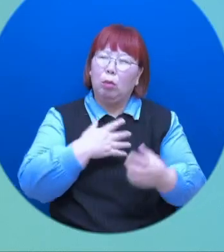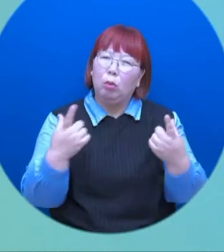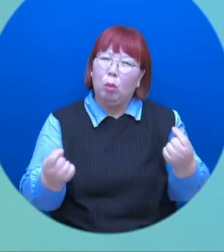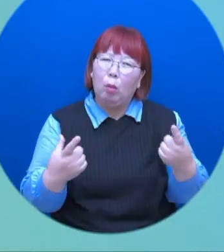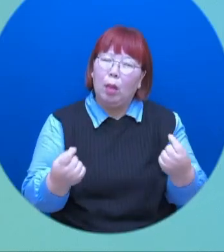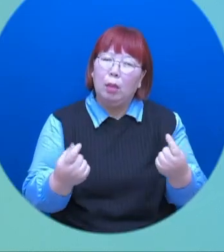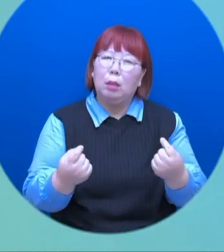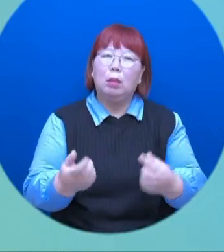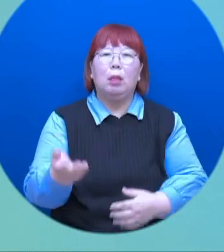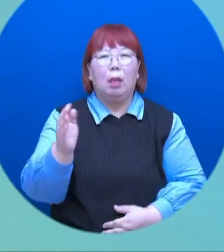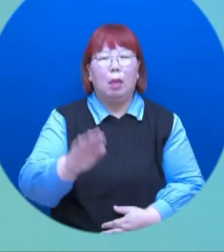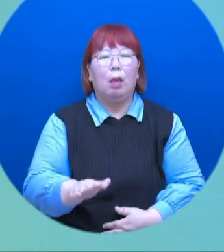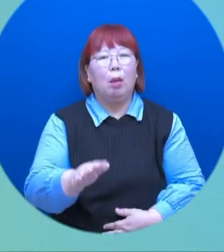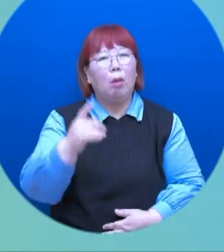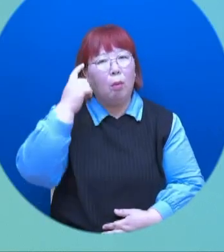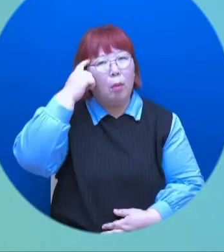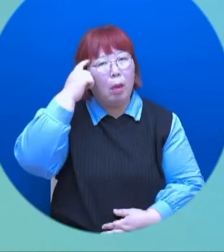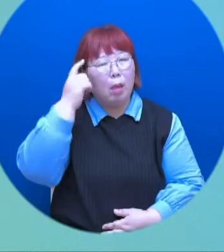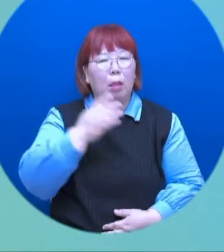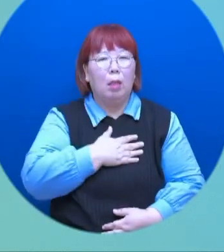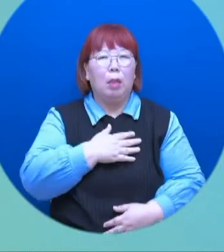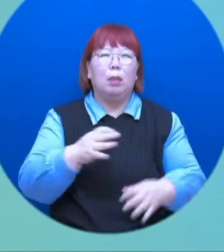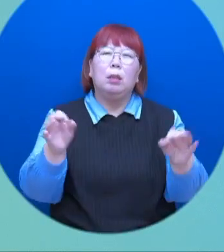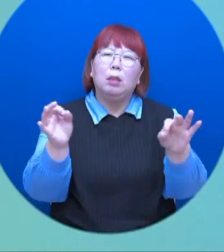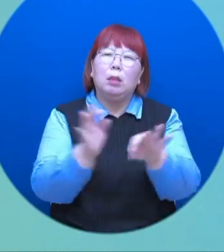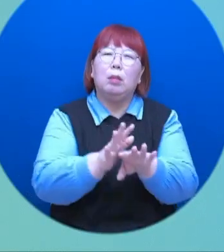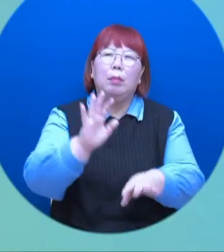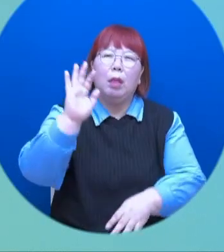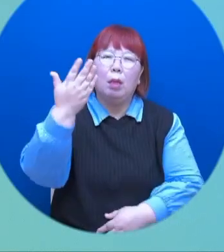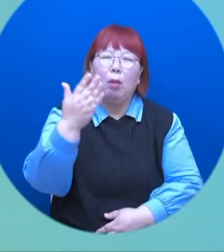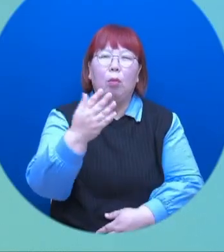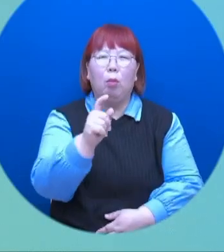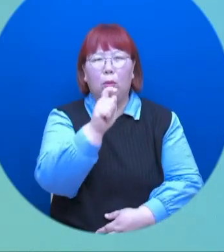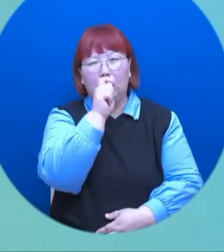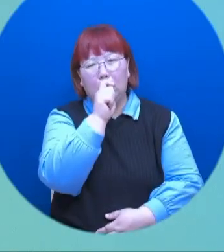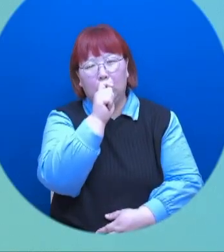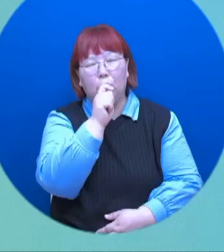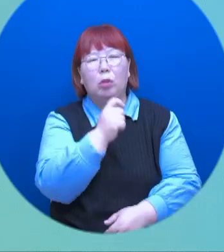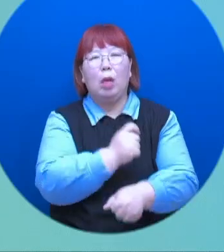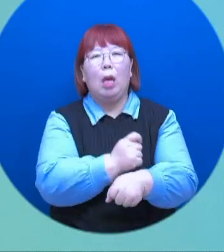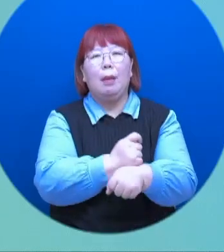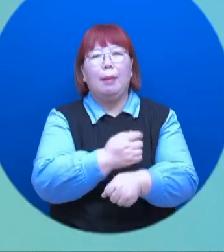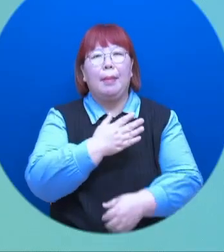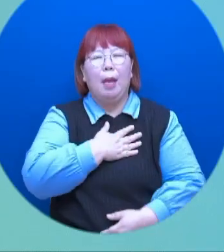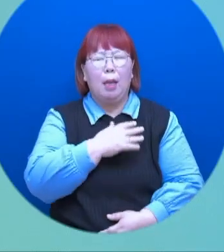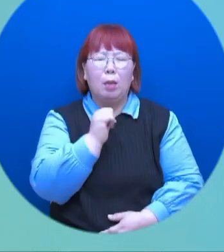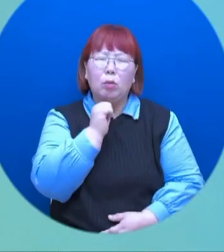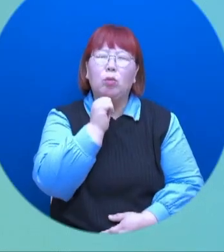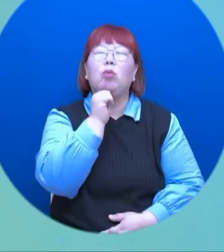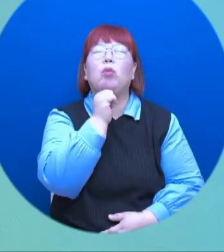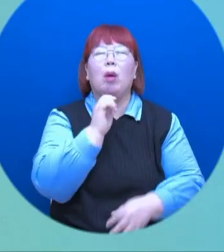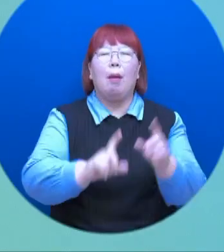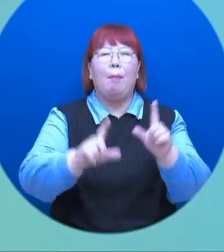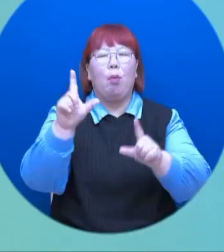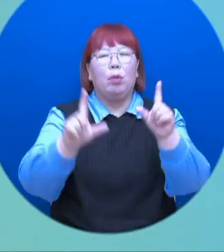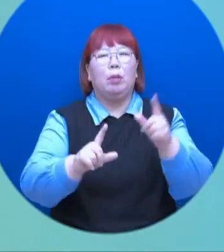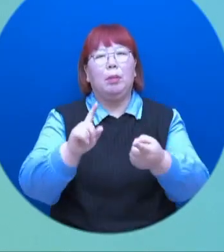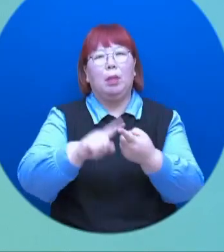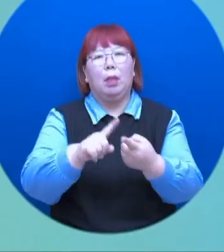증발되어진, 어쩌면 사라져버린, 어쩌면 침묵하고 있는 자신의 초라함을 가질 수